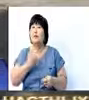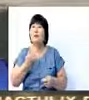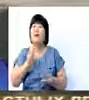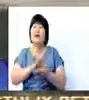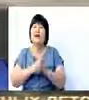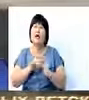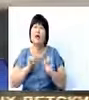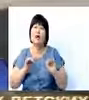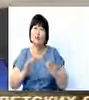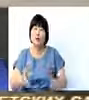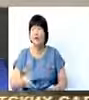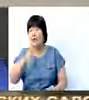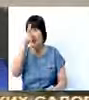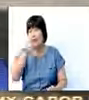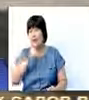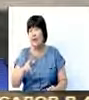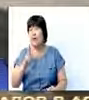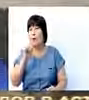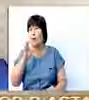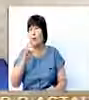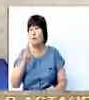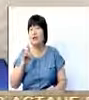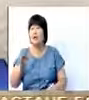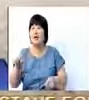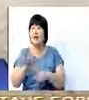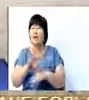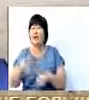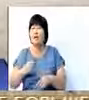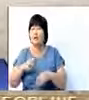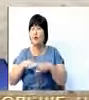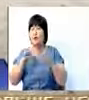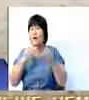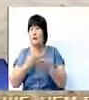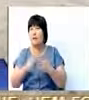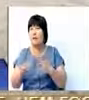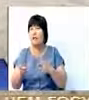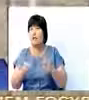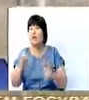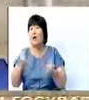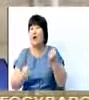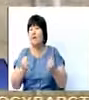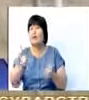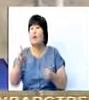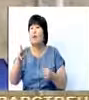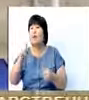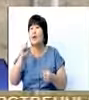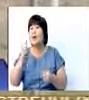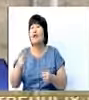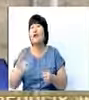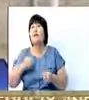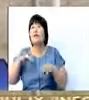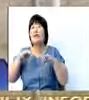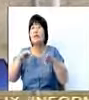контракту. Три месяца курсанты осваивают все воинские специальности. К примеру, здесь готовят водителей механиков и военной